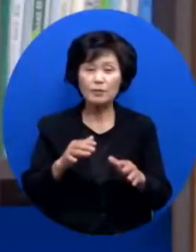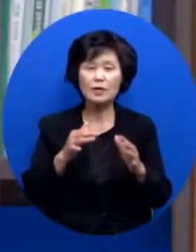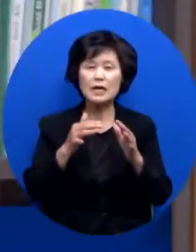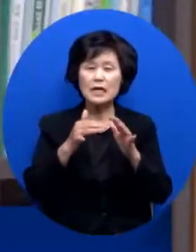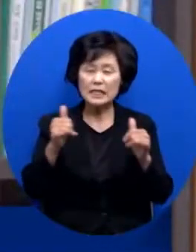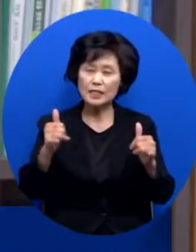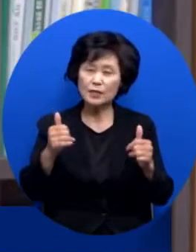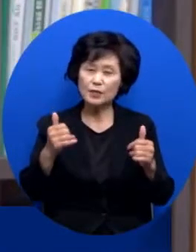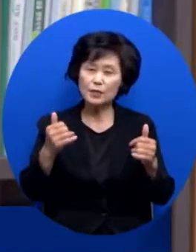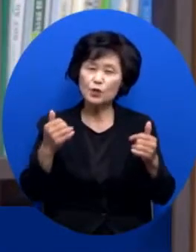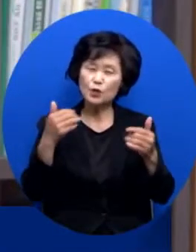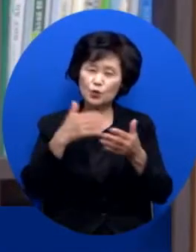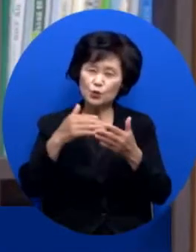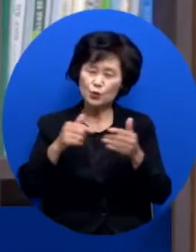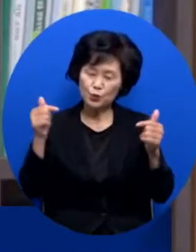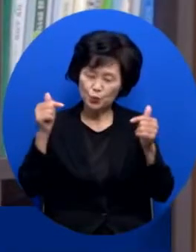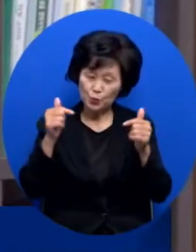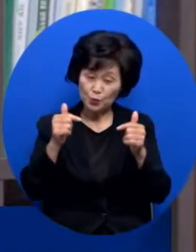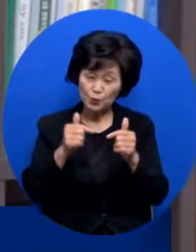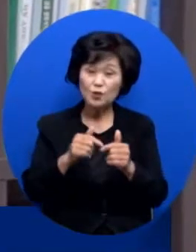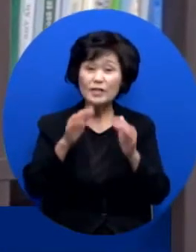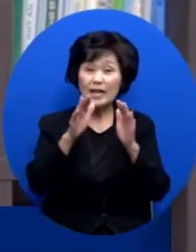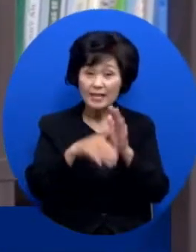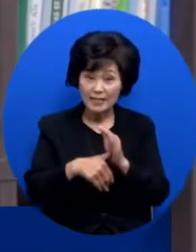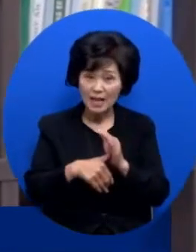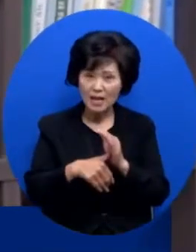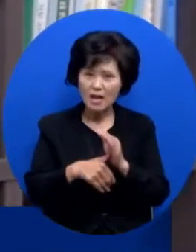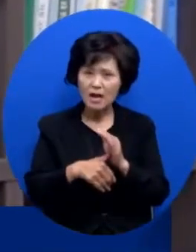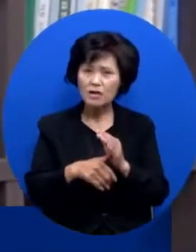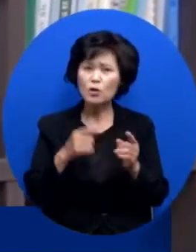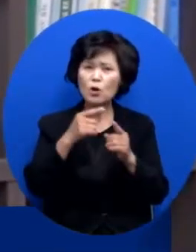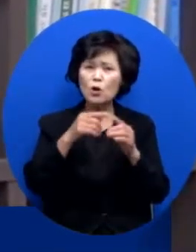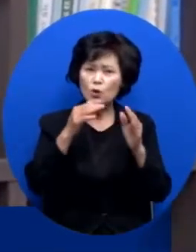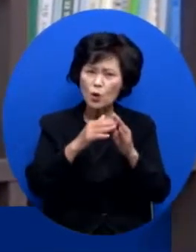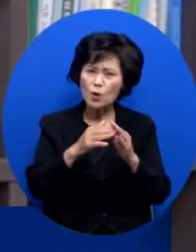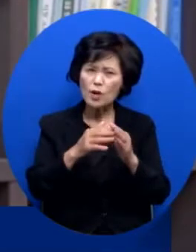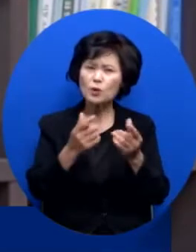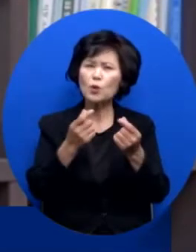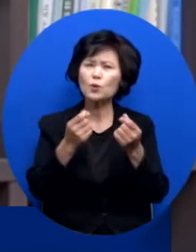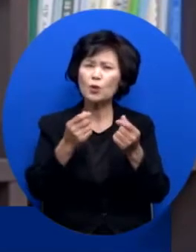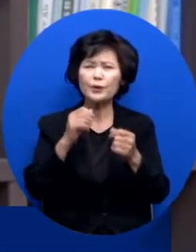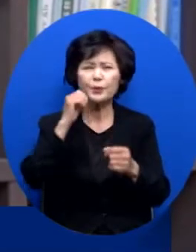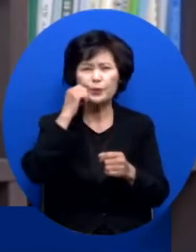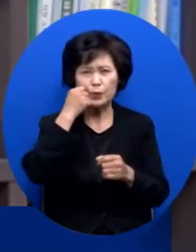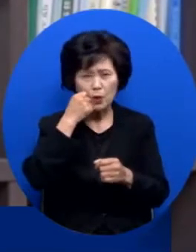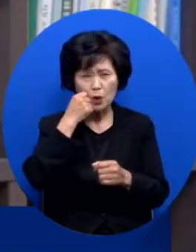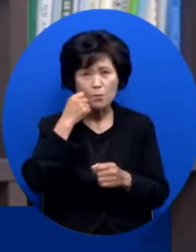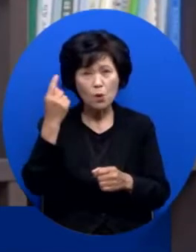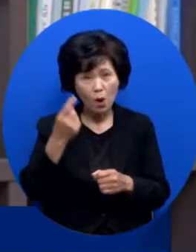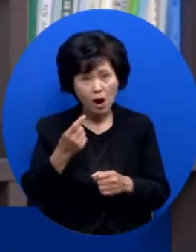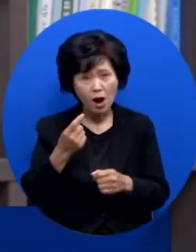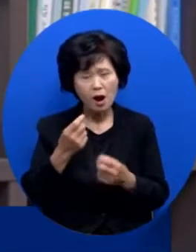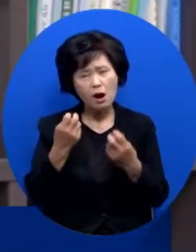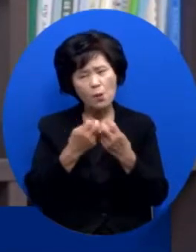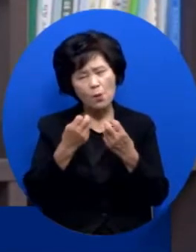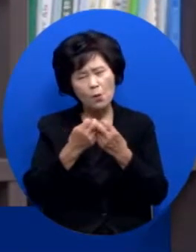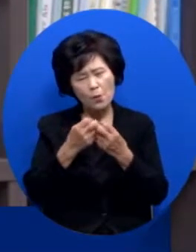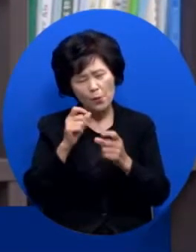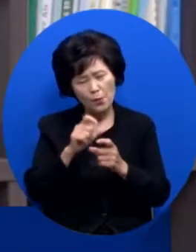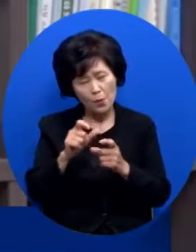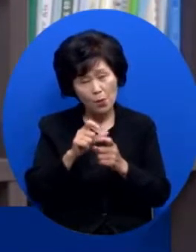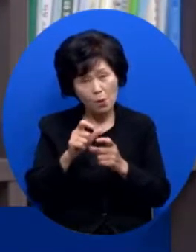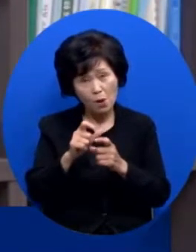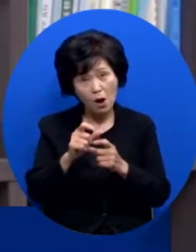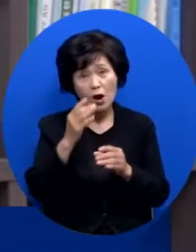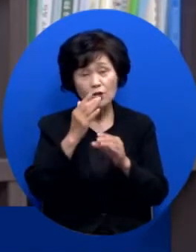그런데 이 인구 절벽이 교회에도 그대로 영향을 미치고 있어서 어떻게 할까 하다가 하나님께서 이주민들을